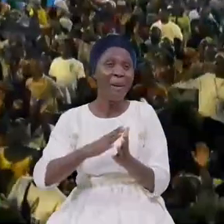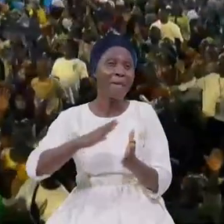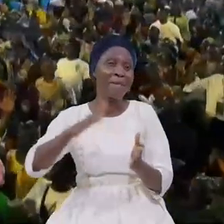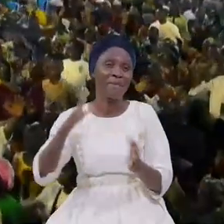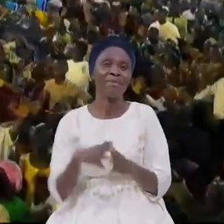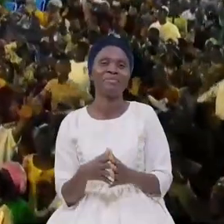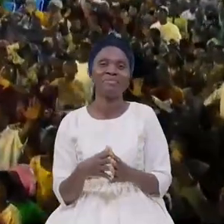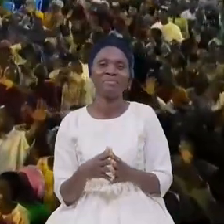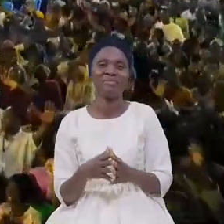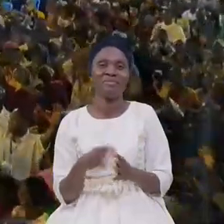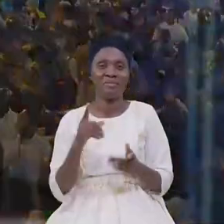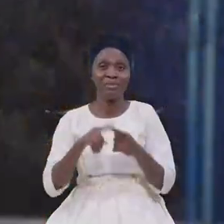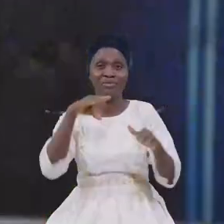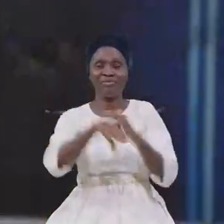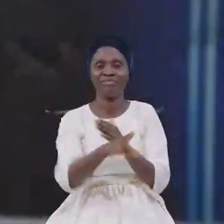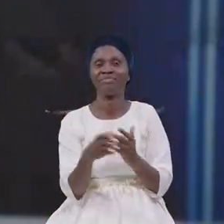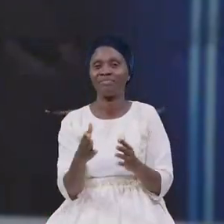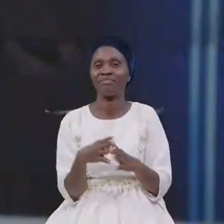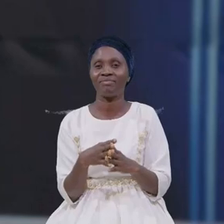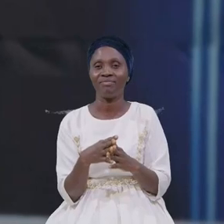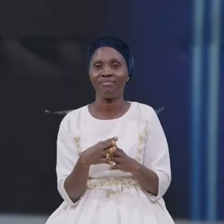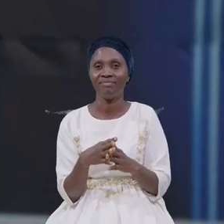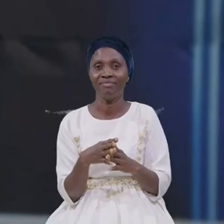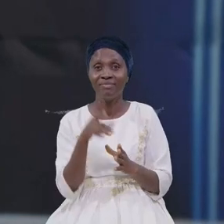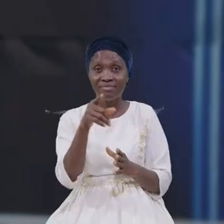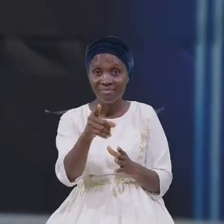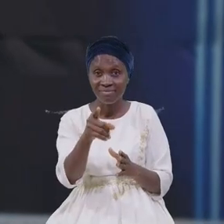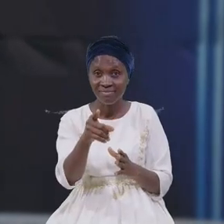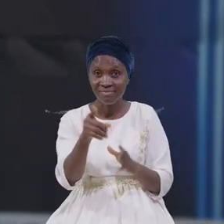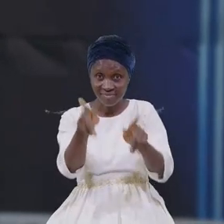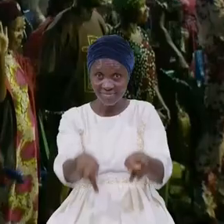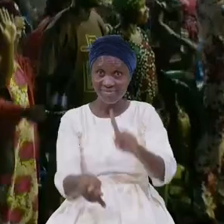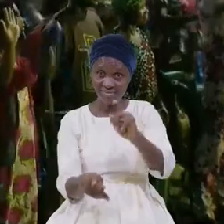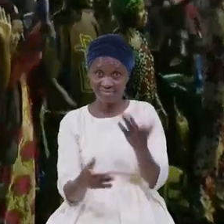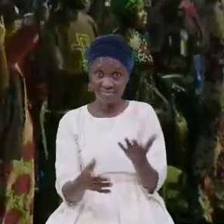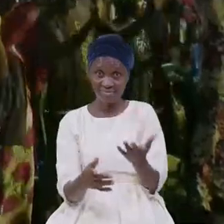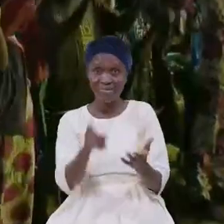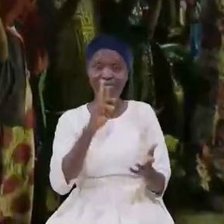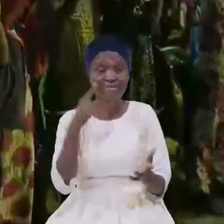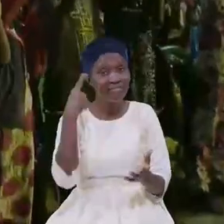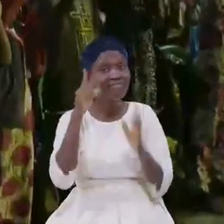sont prêts à entrer en vous. Des candidats de miracle, où êtes-vous?